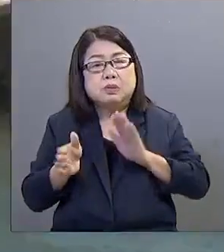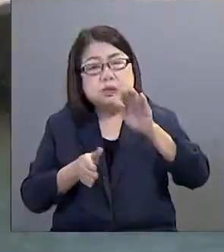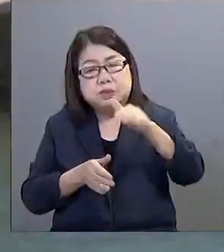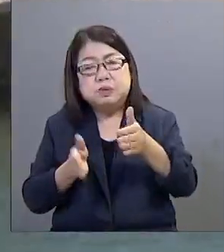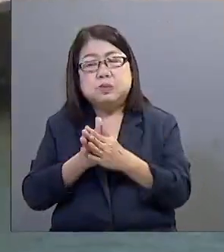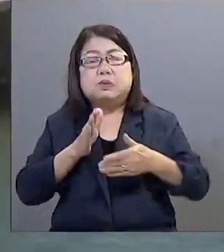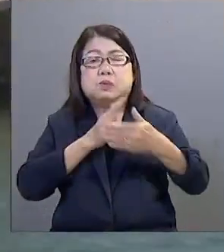ค่ะ